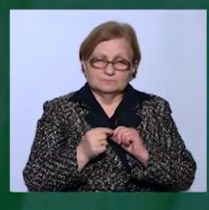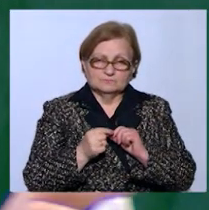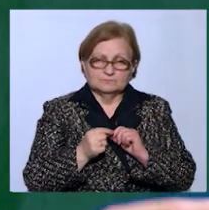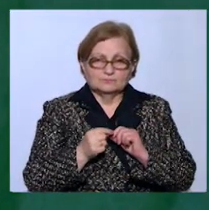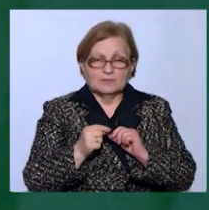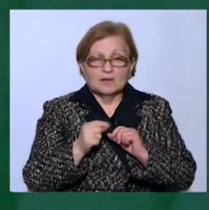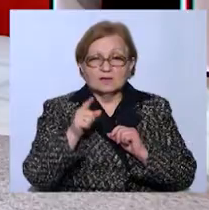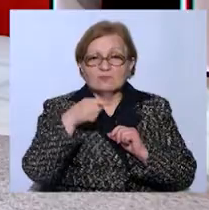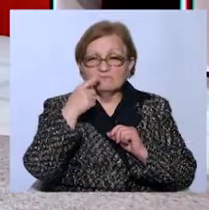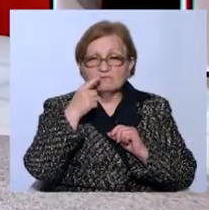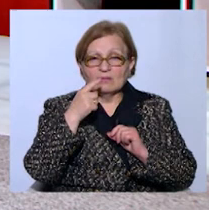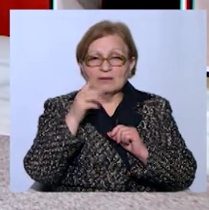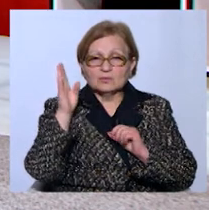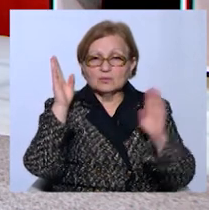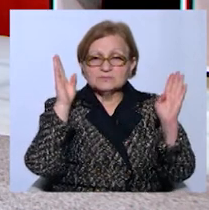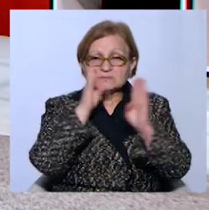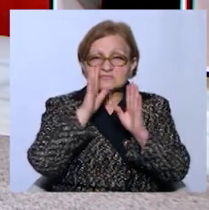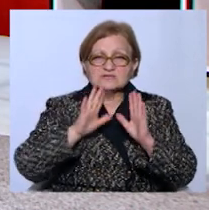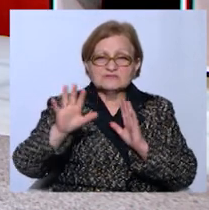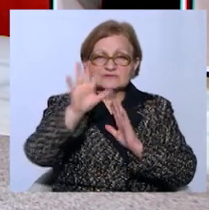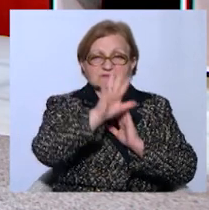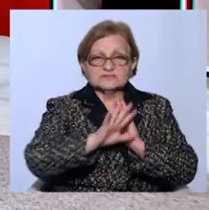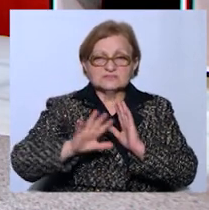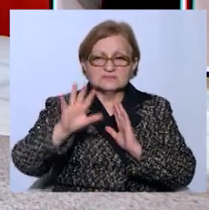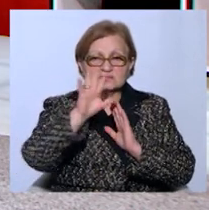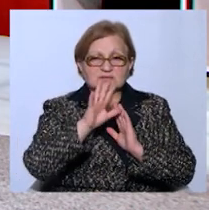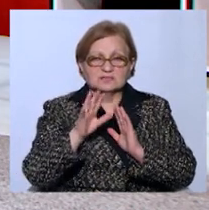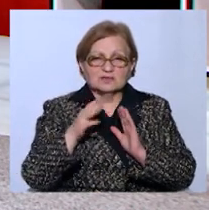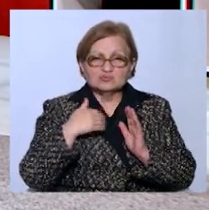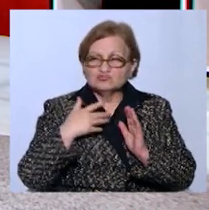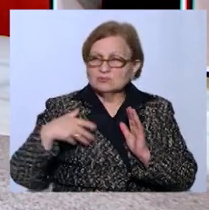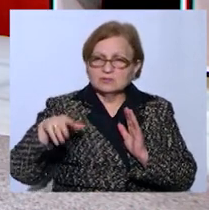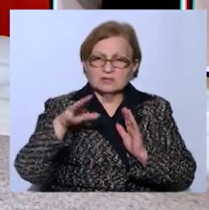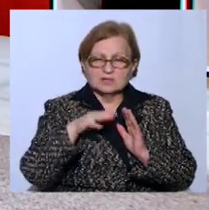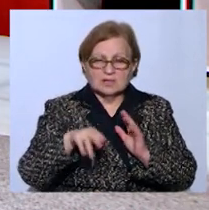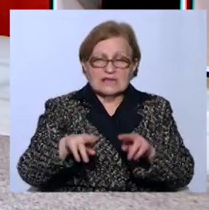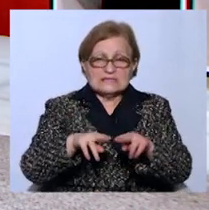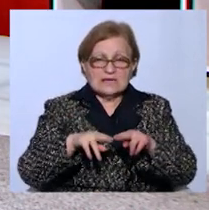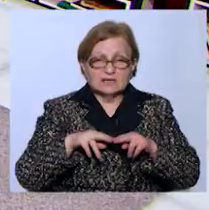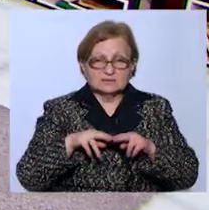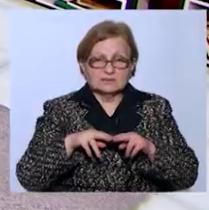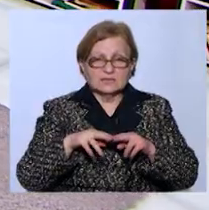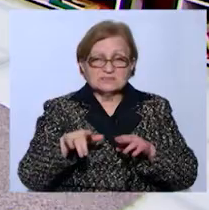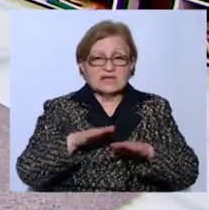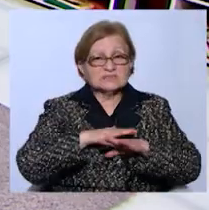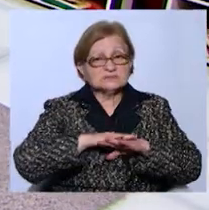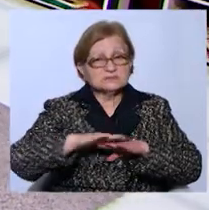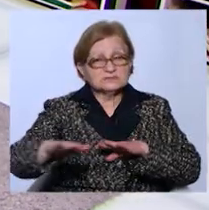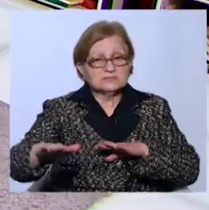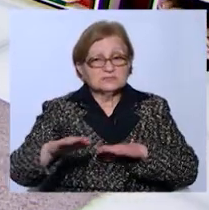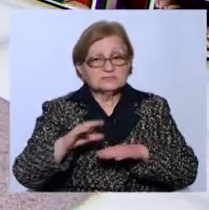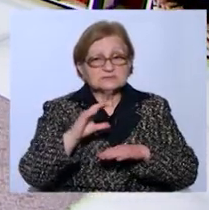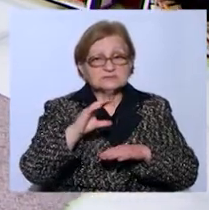სივჩით ფიგურებზე ვლაპარაკობ მე. თქვენ ხედავთ რომ სივჩითი ფიგურებია ჩვენ ირგვლივ ყველაფერი. იატაკი, ეს სიბტყეა. აი